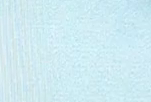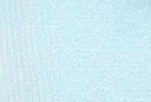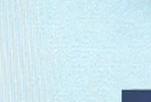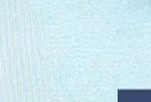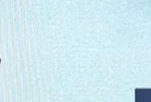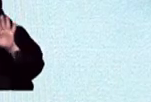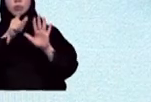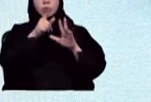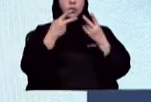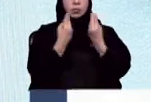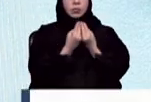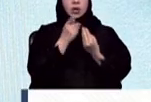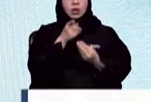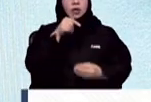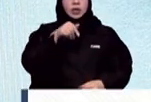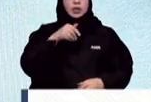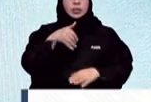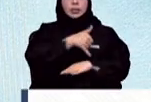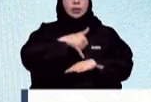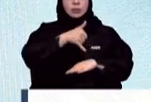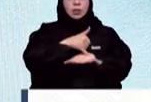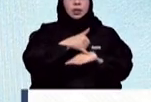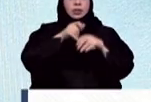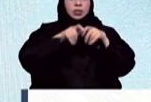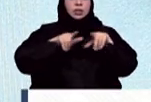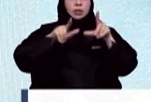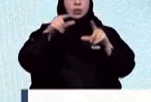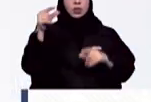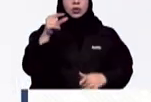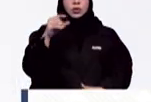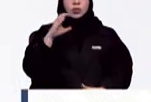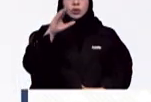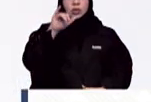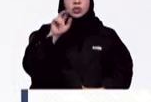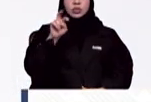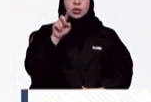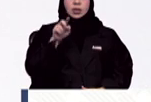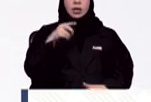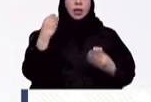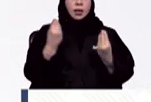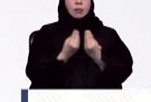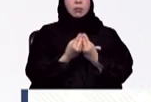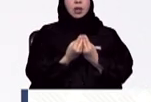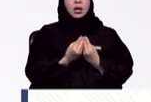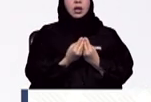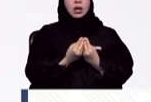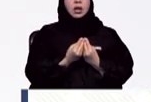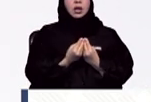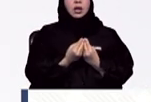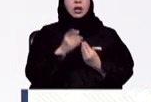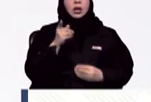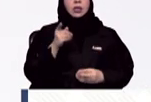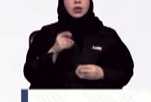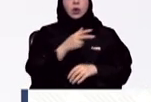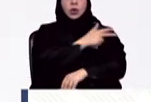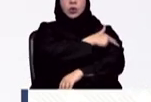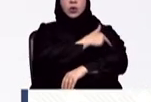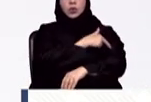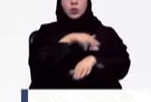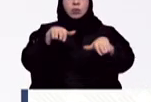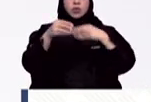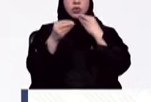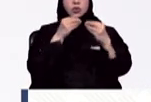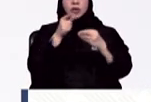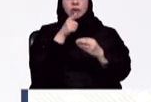حول هذا الموضوع يسرنا أن تكون معنا في استديو مركز الأخبار سعادة الدكتورة جميلة السلمان عضو مجلس الشورى. أهلا بك